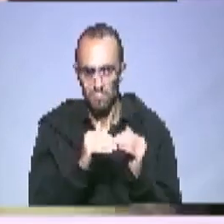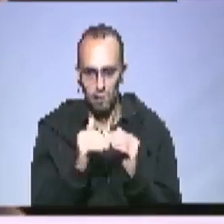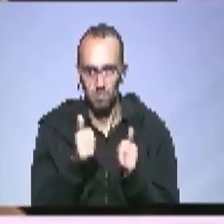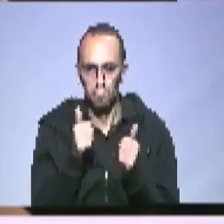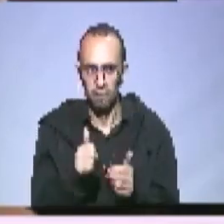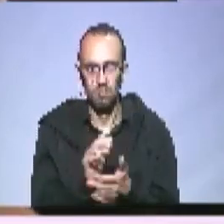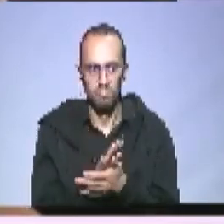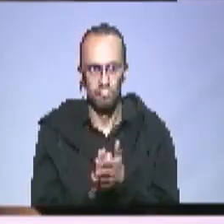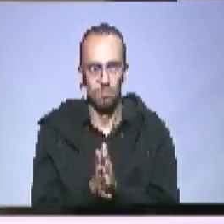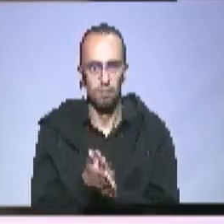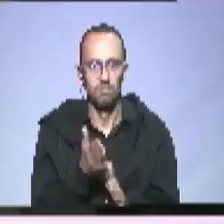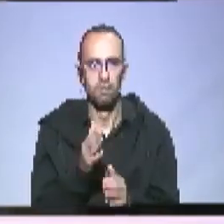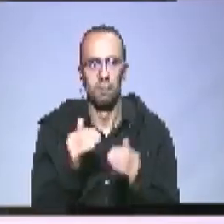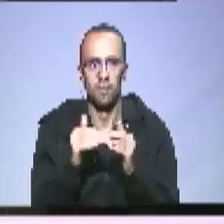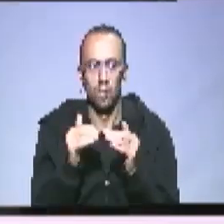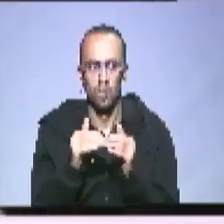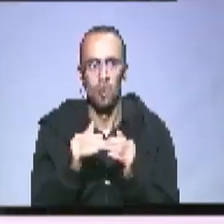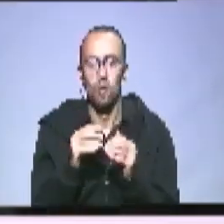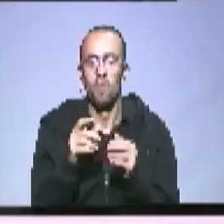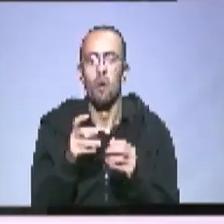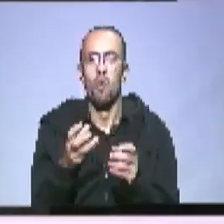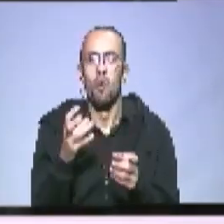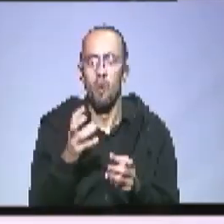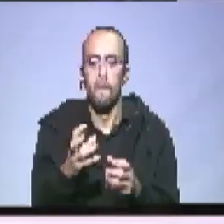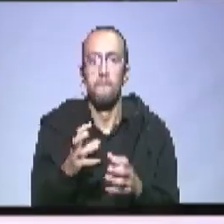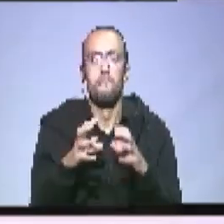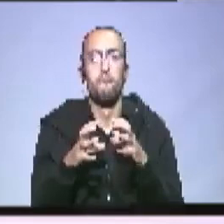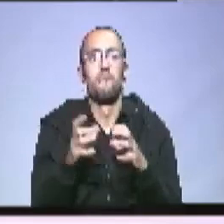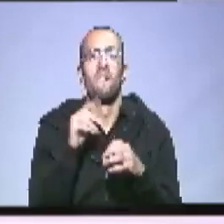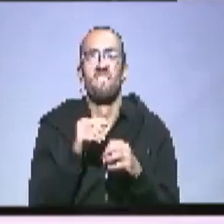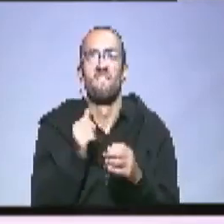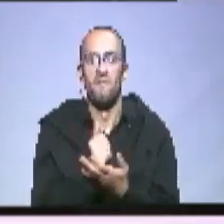يعني. نحط الكرنب وهنحط الفلفل الالوان.